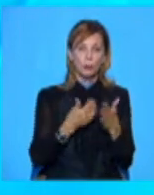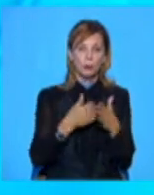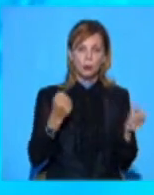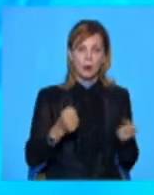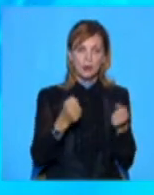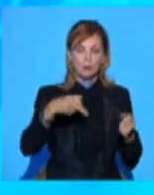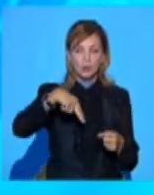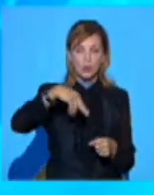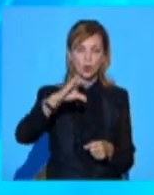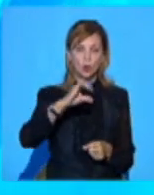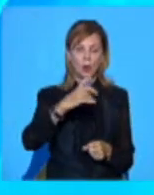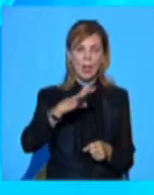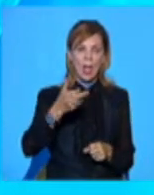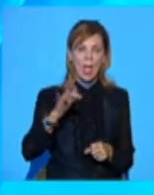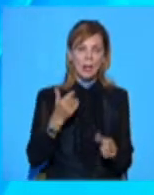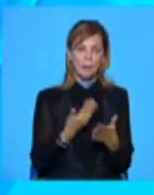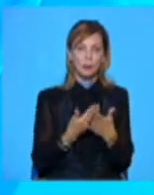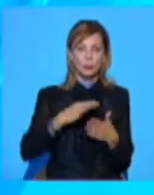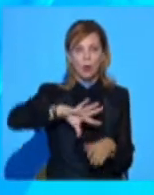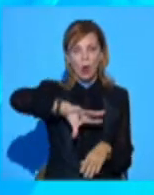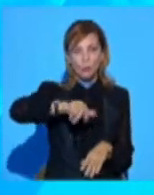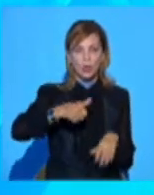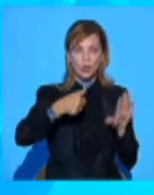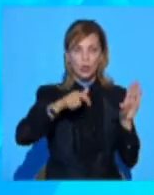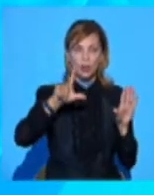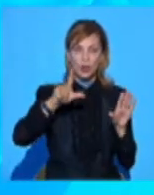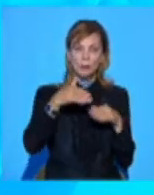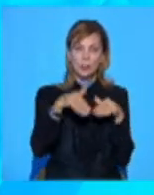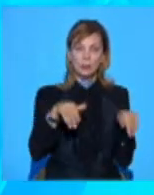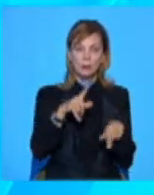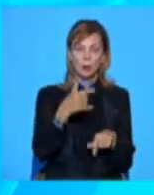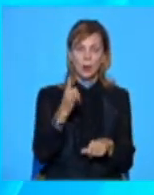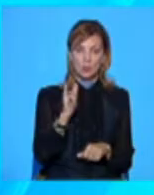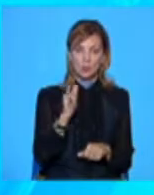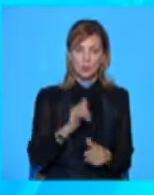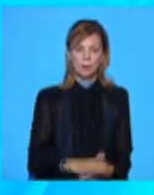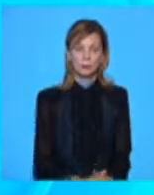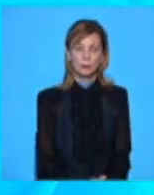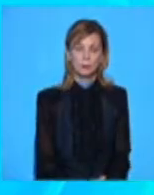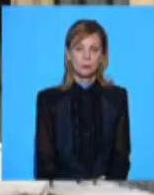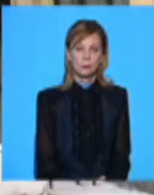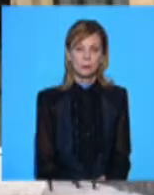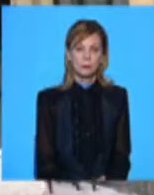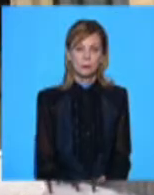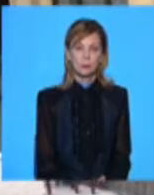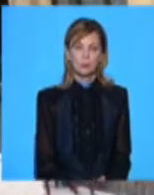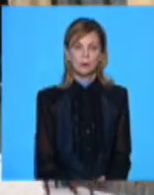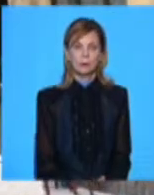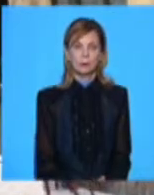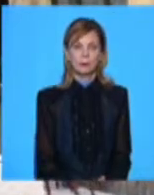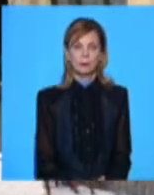acuzați că au prejudiciat instituția cu numai puțin de 67 de milioane de lei.